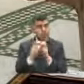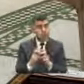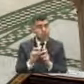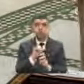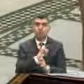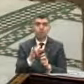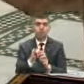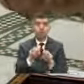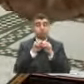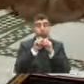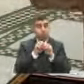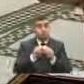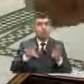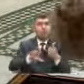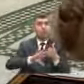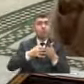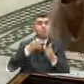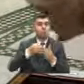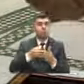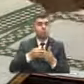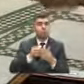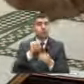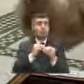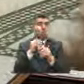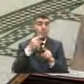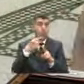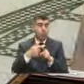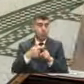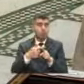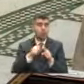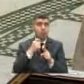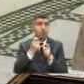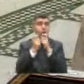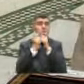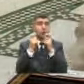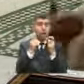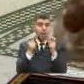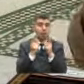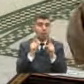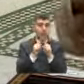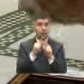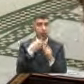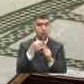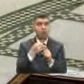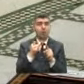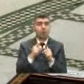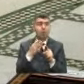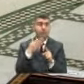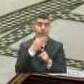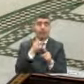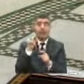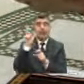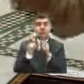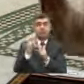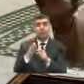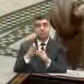تعميمها وبدينا العمليه ديال التعميم. اكثر من ذلك، بدينا كنفوضوا القطاع الخاص هو ياخذ من عند، بدل ما المواطن يمشي للاقليم، الان